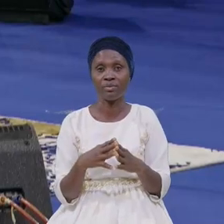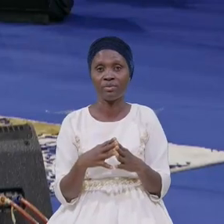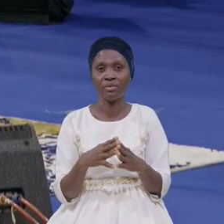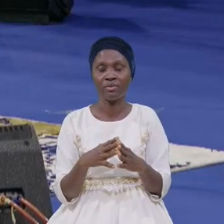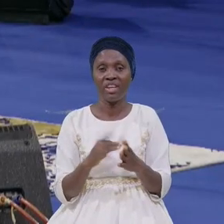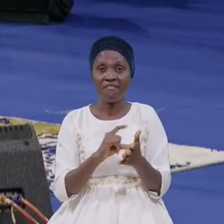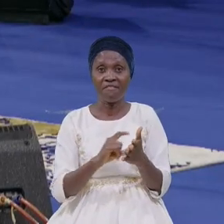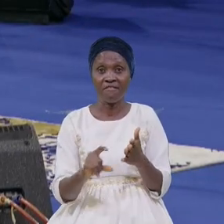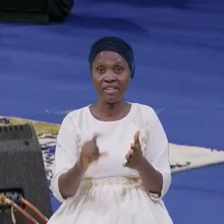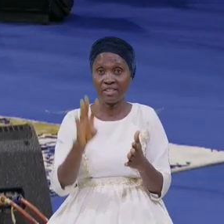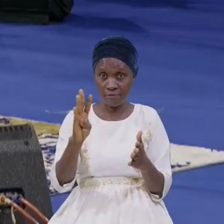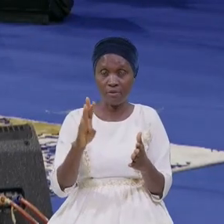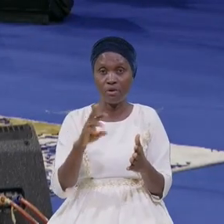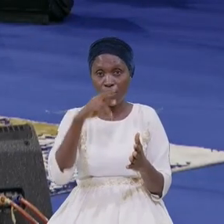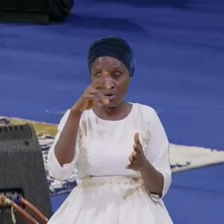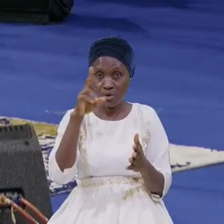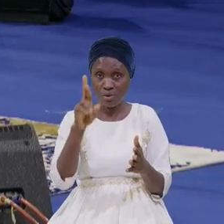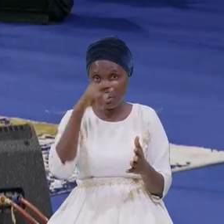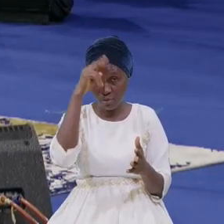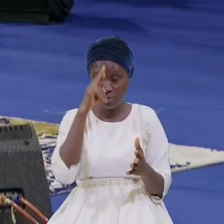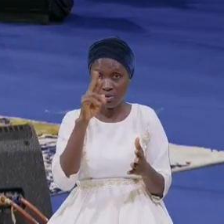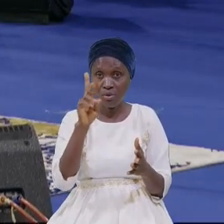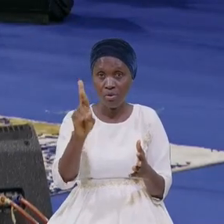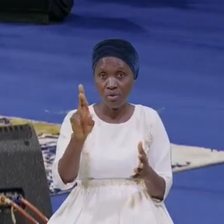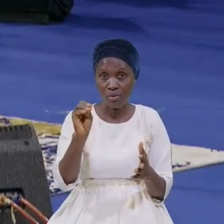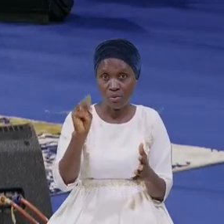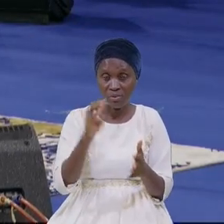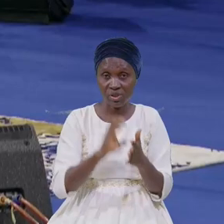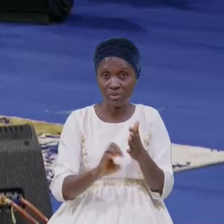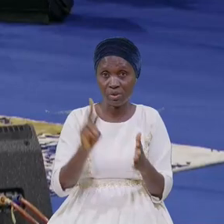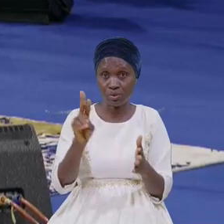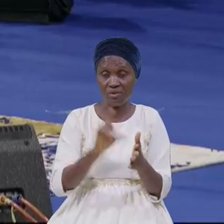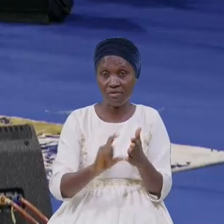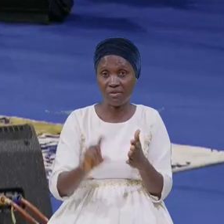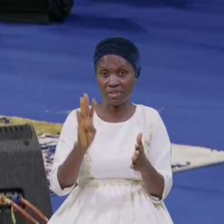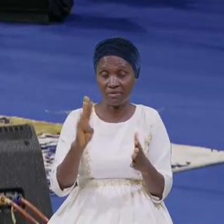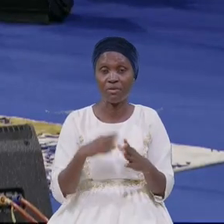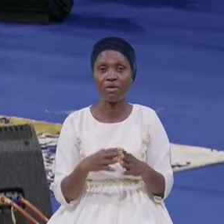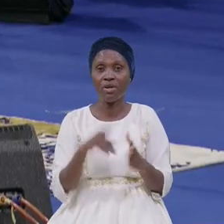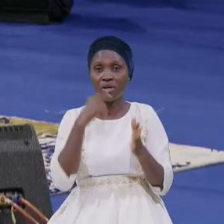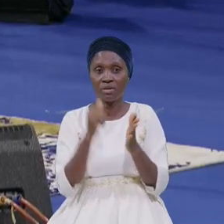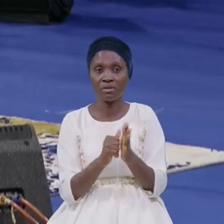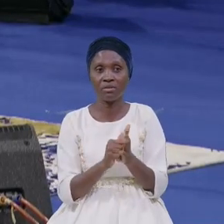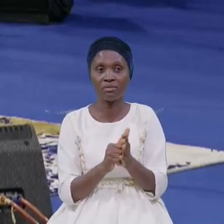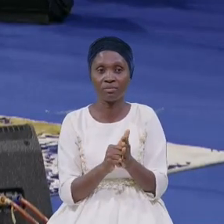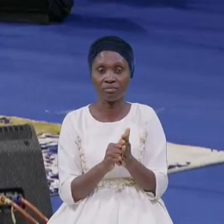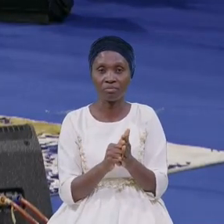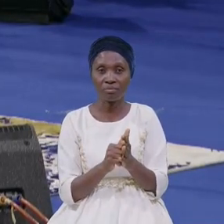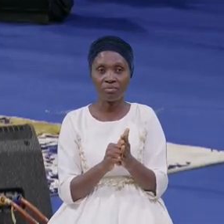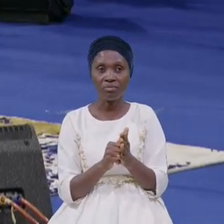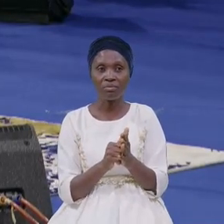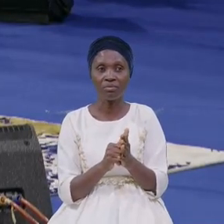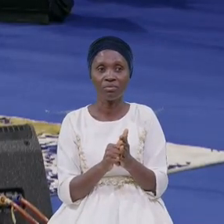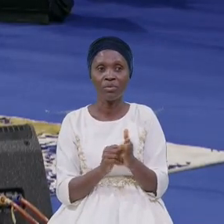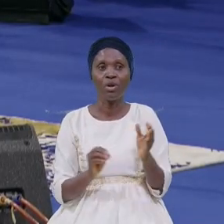2, 4. Romains 2, verset 4 dit, « Où méprises-tu les